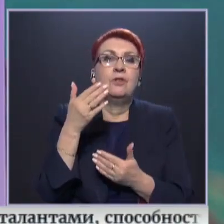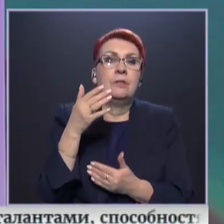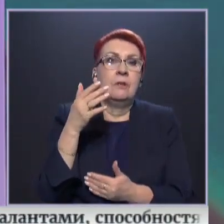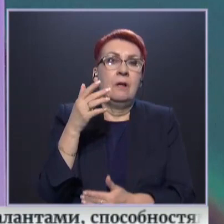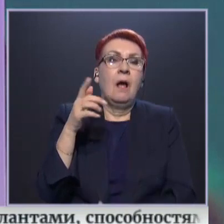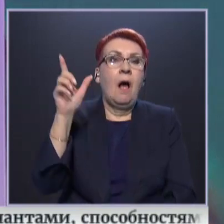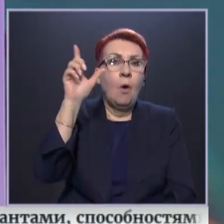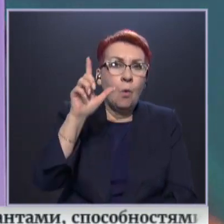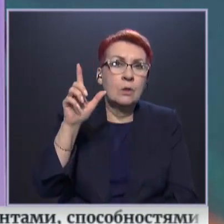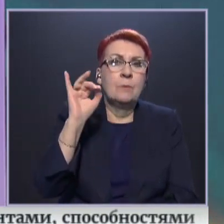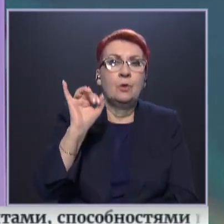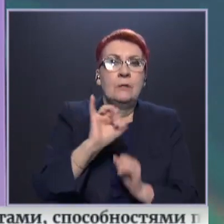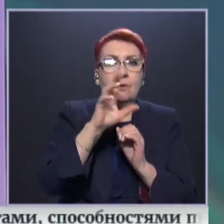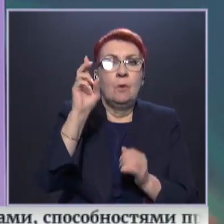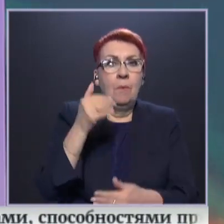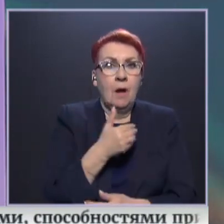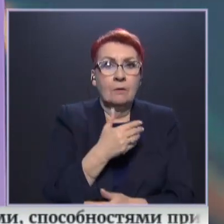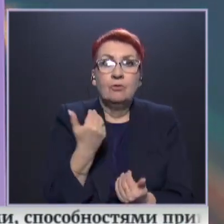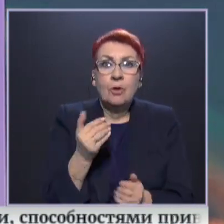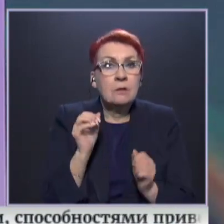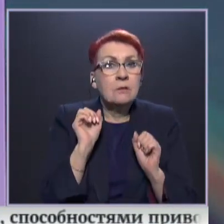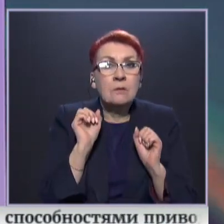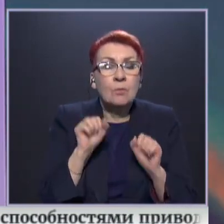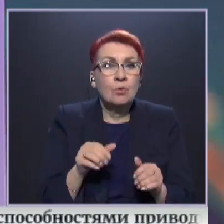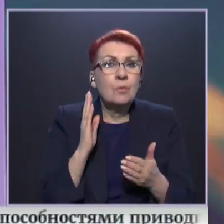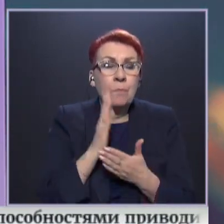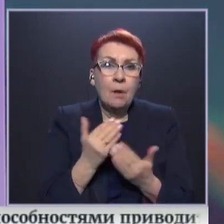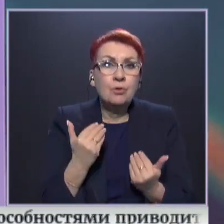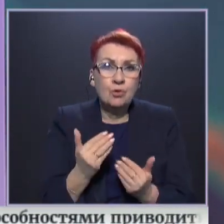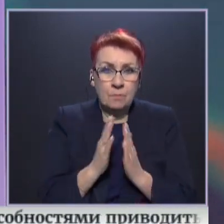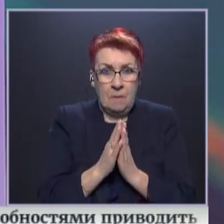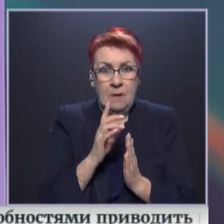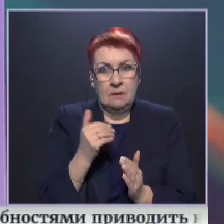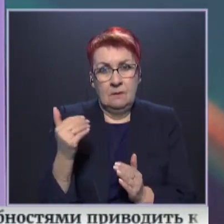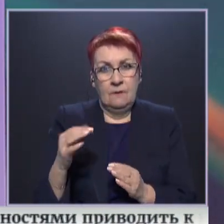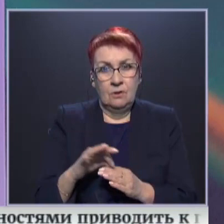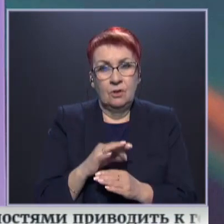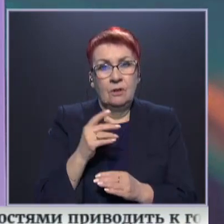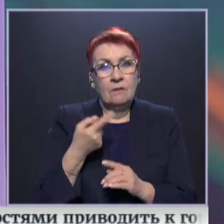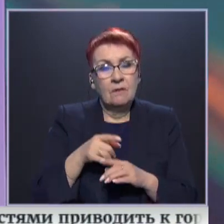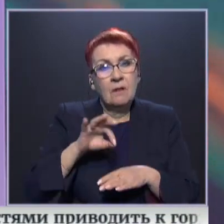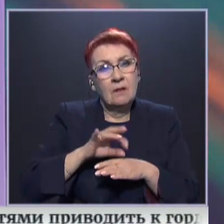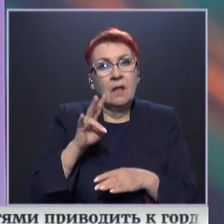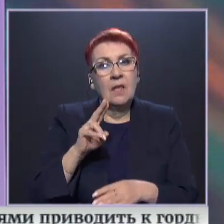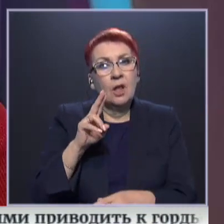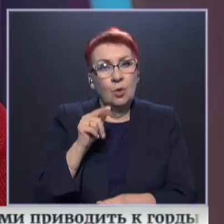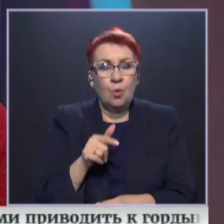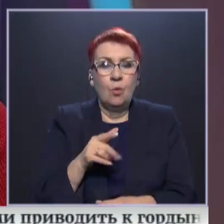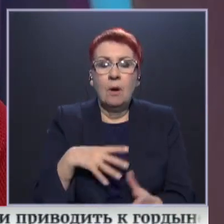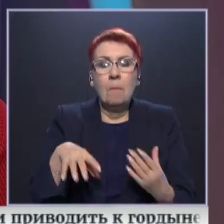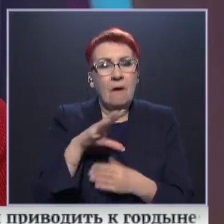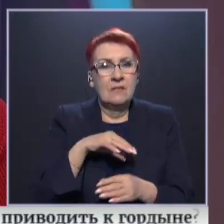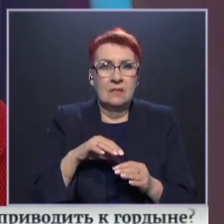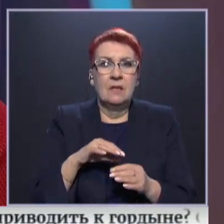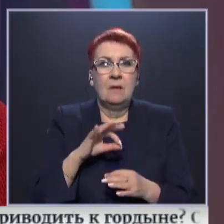Богородице. Да и мы можем кратенько сейчас прямо помолиться, ведь, вы знаете, этот недуг сегодня ходит по всей